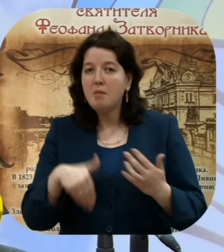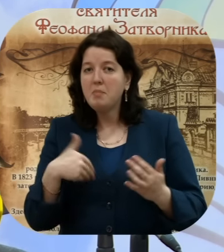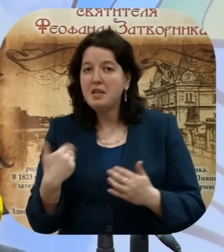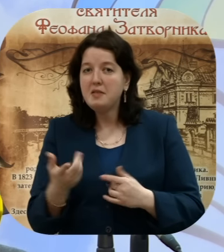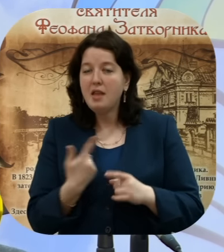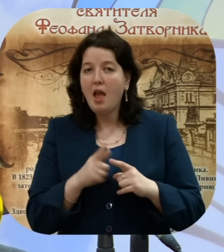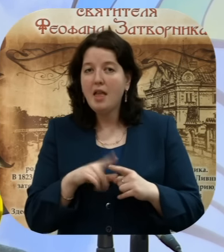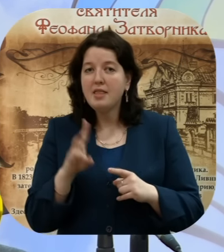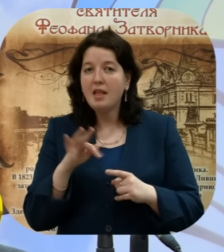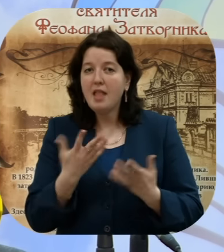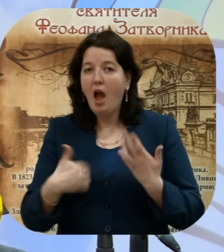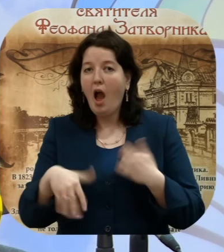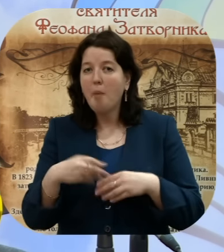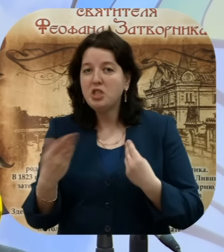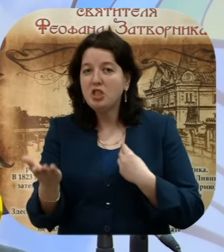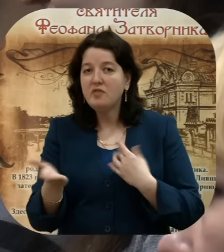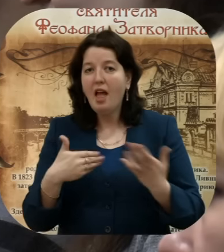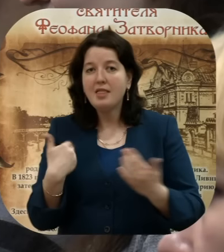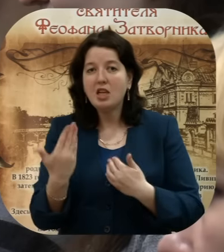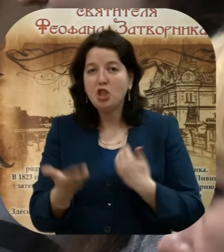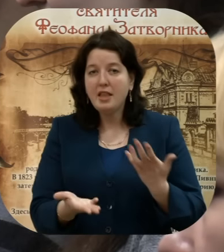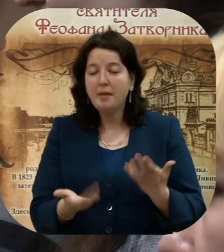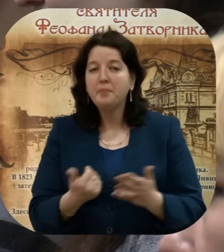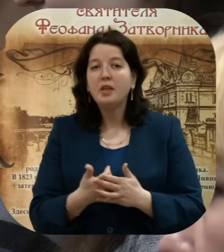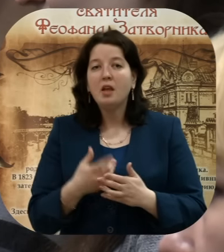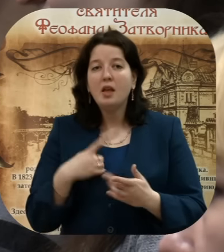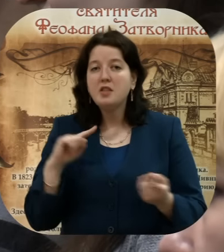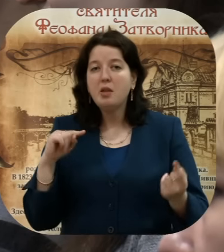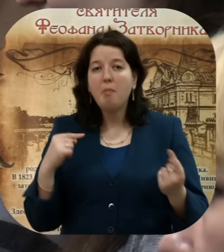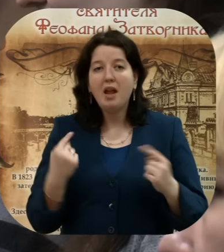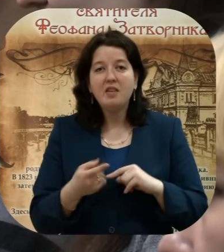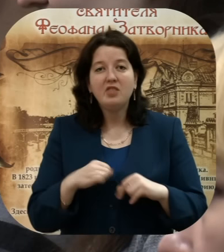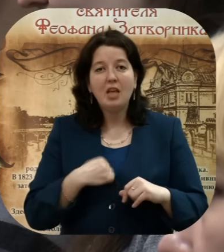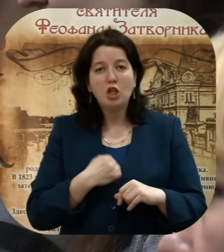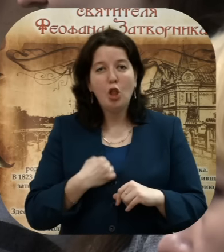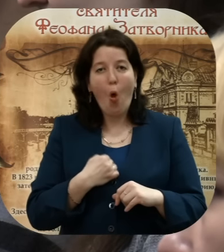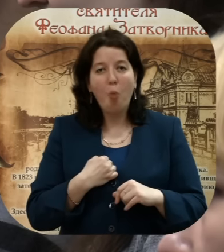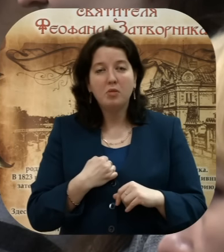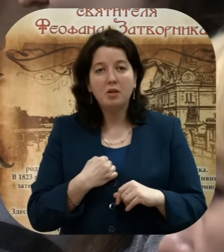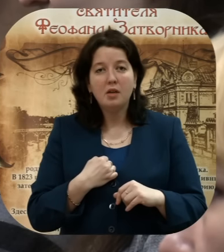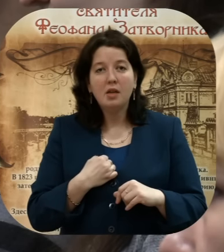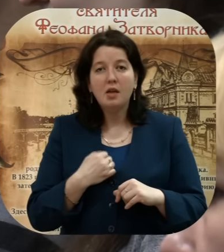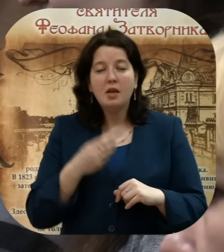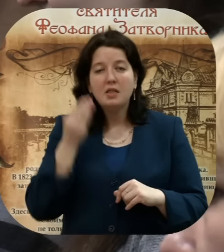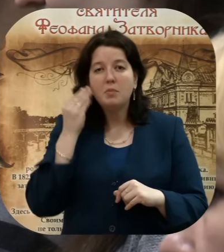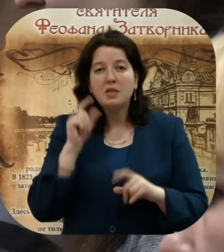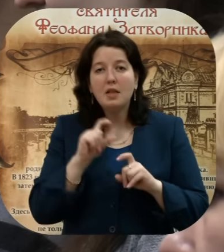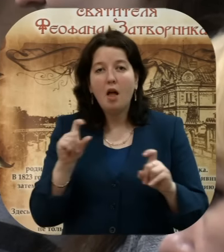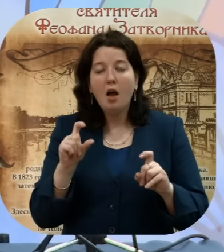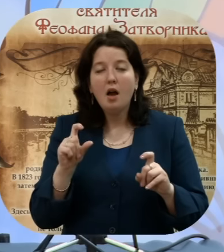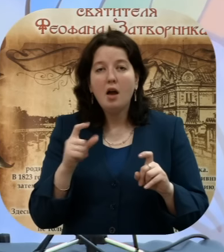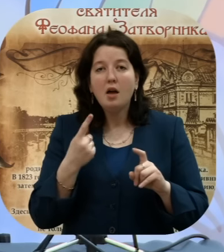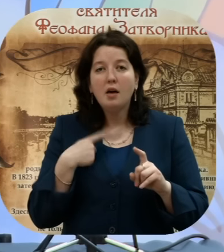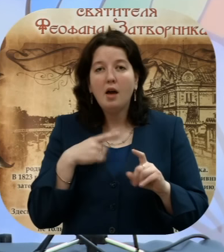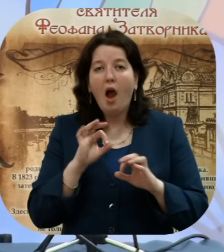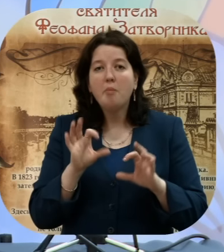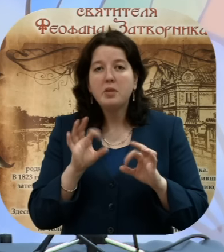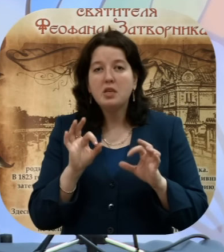на общественные отношения. Не протився злому по толкованию святых отцов, то